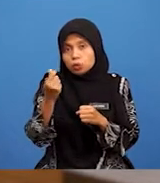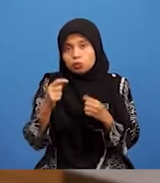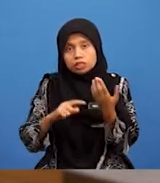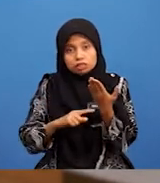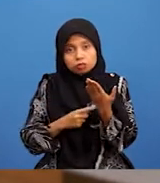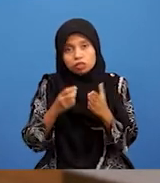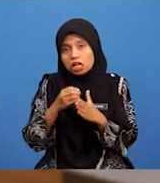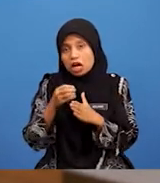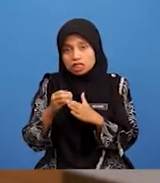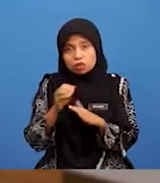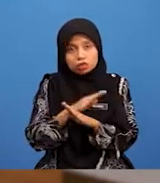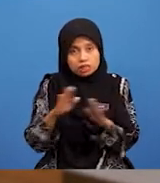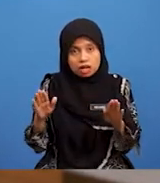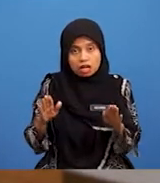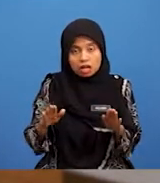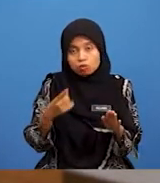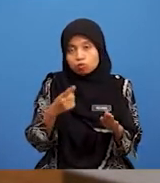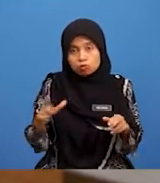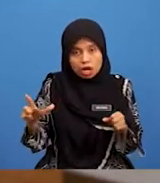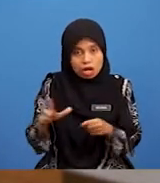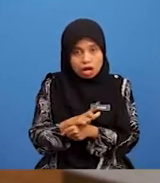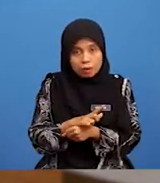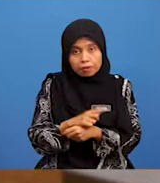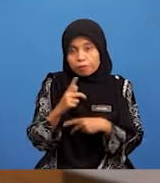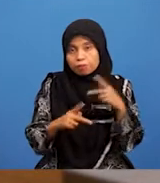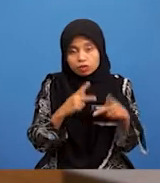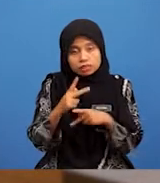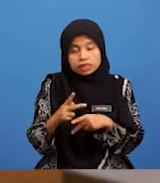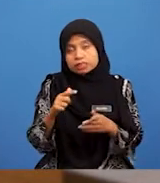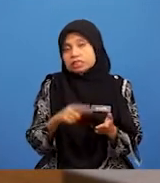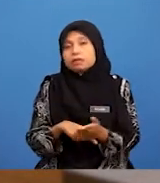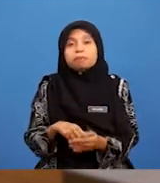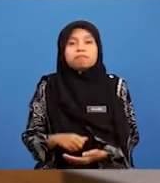atau tidak untuk melengkapkan proses pembubaran ini.